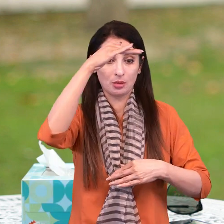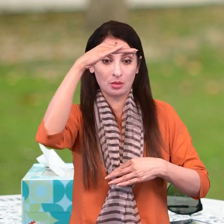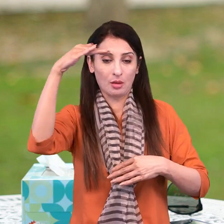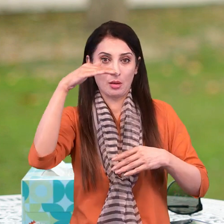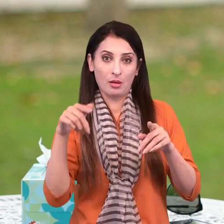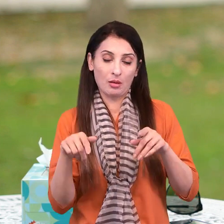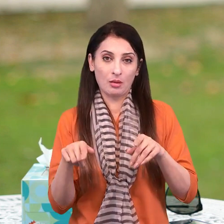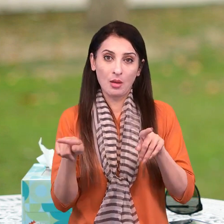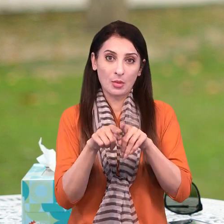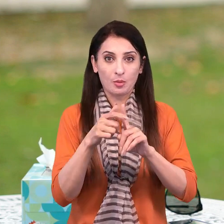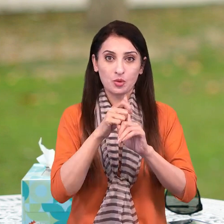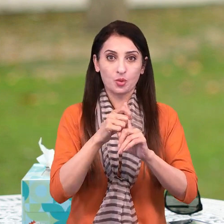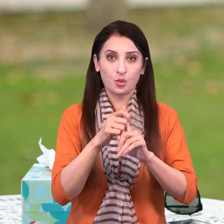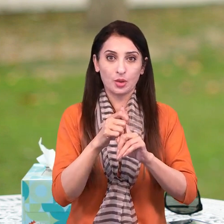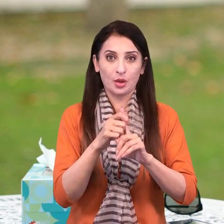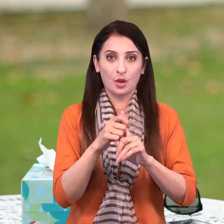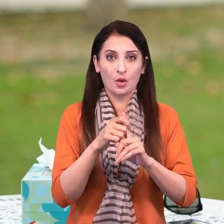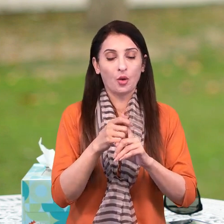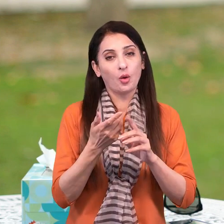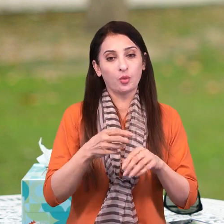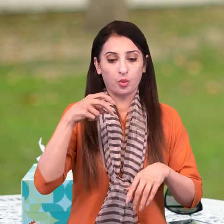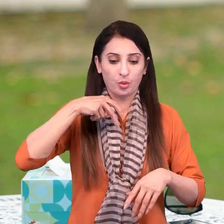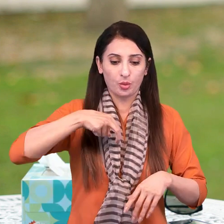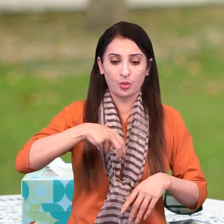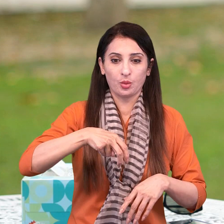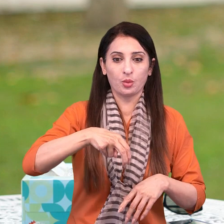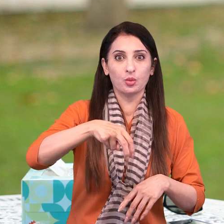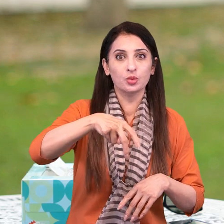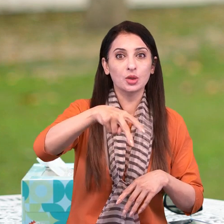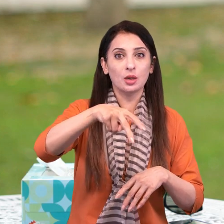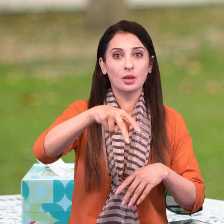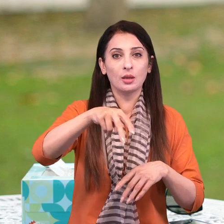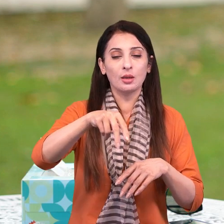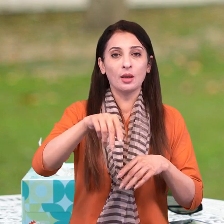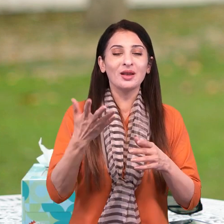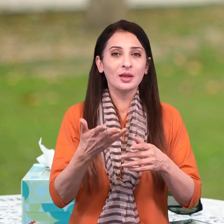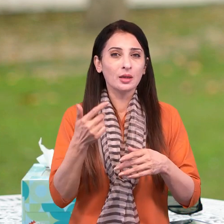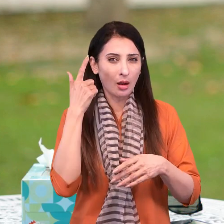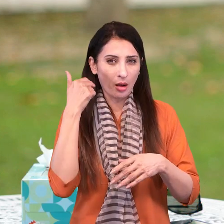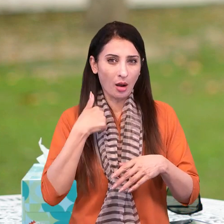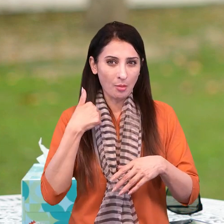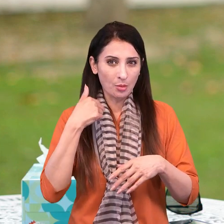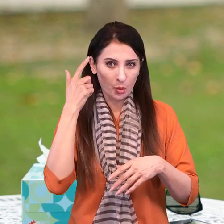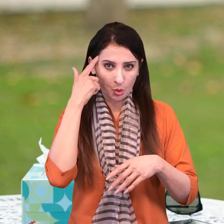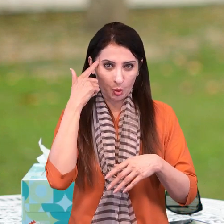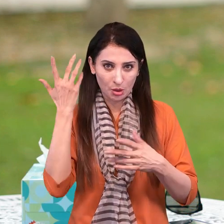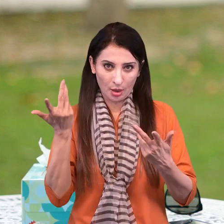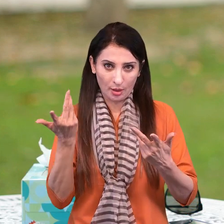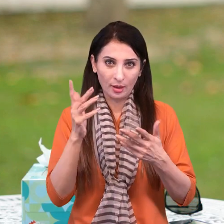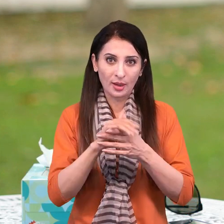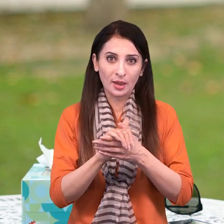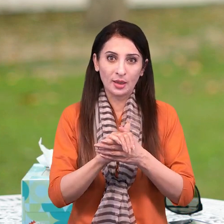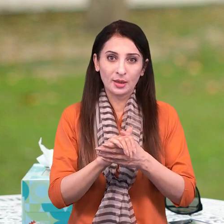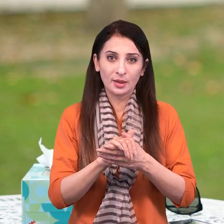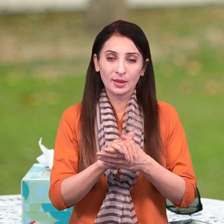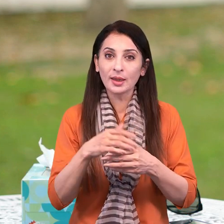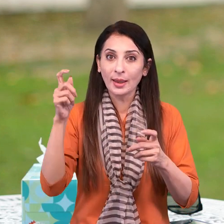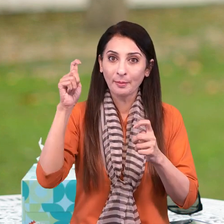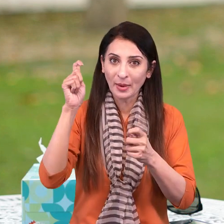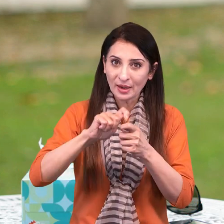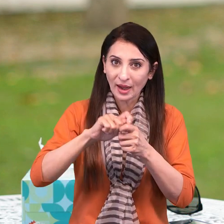आपकी, एक हाइट होनी चाहिए, और उसी के मुताबिक ज़्यादातर फैशन क्लोथ्स आपके बनते हैं. But our brand philosophy was